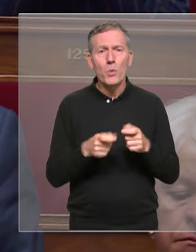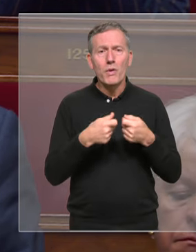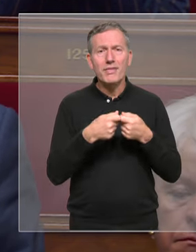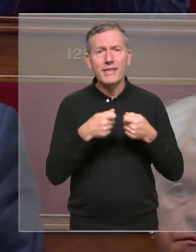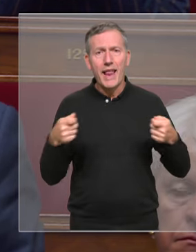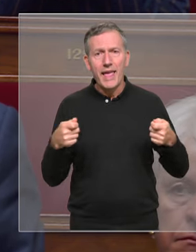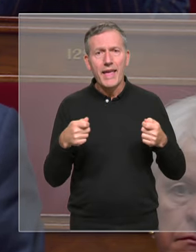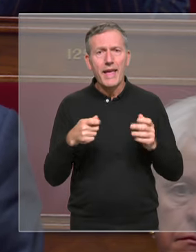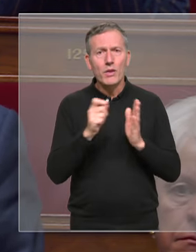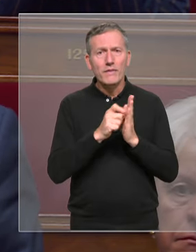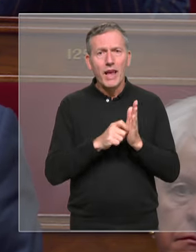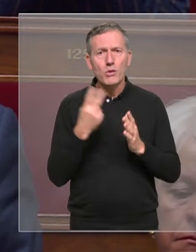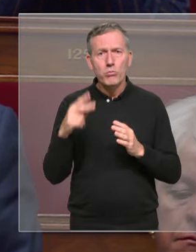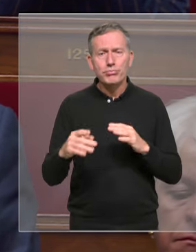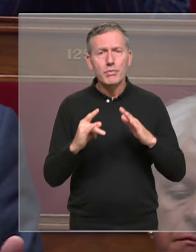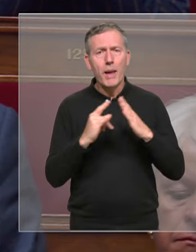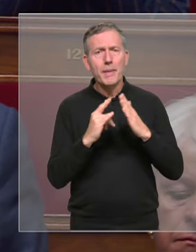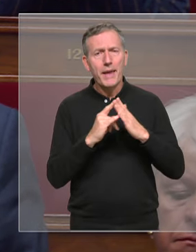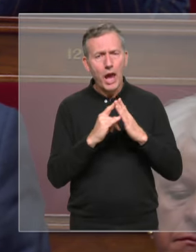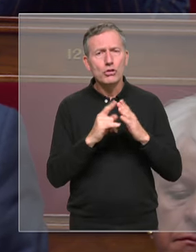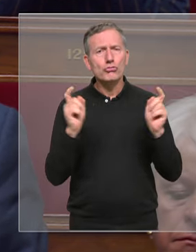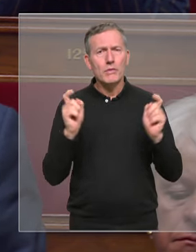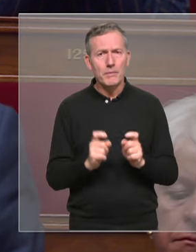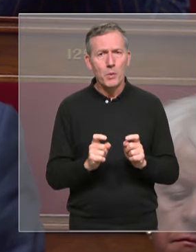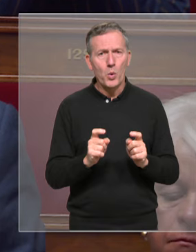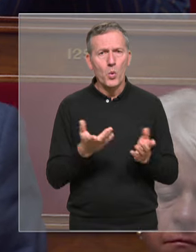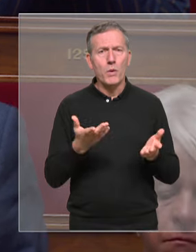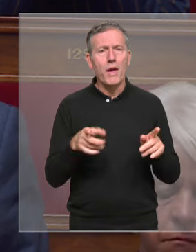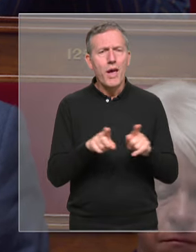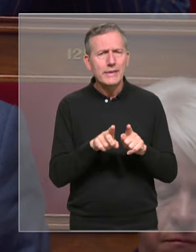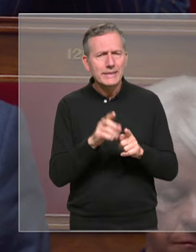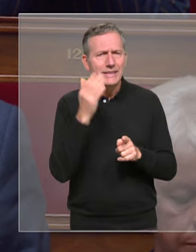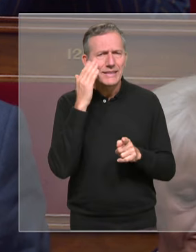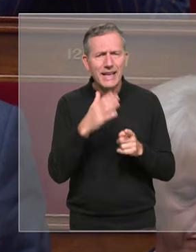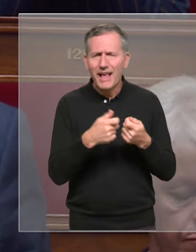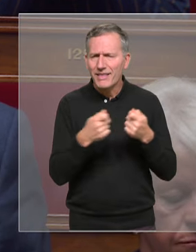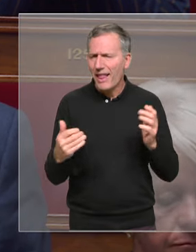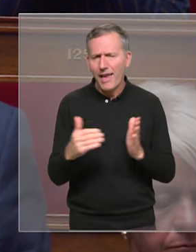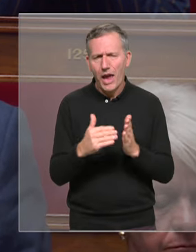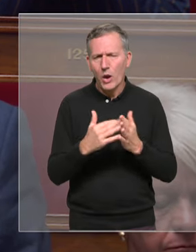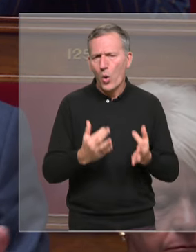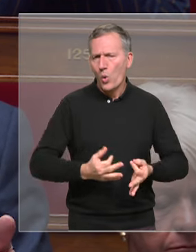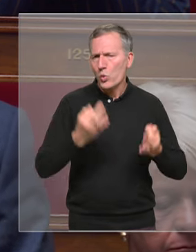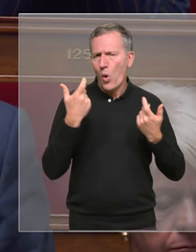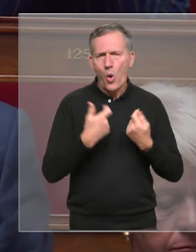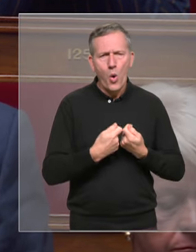et de notification des MDPH. Cependant, nous le savons, ces délais sont encore beaucoup trop importants.